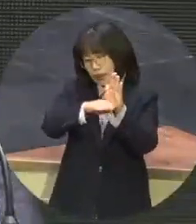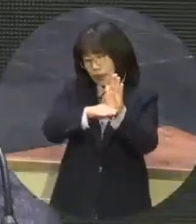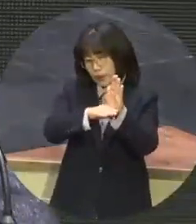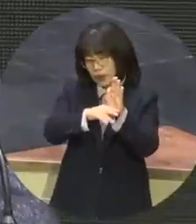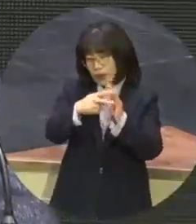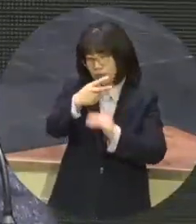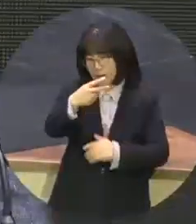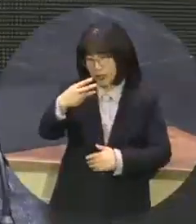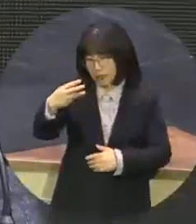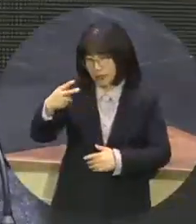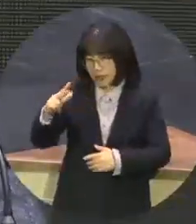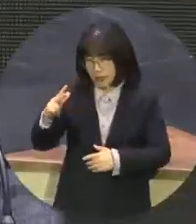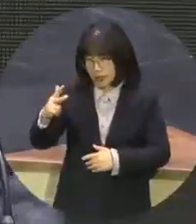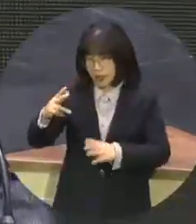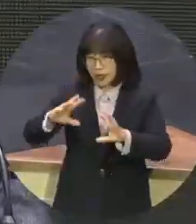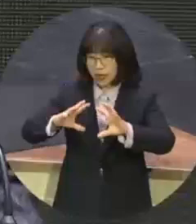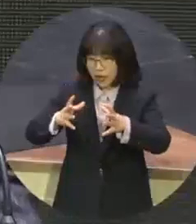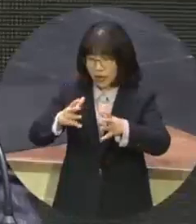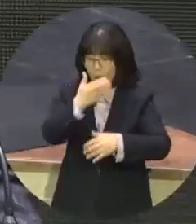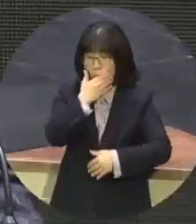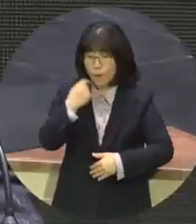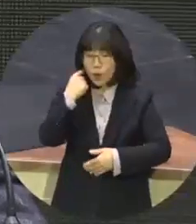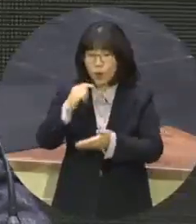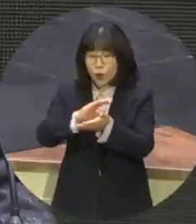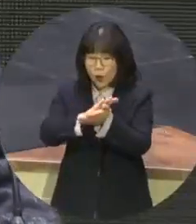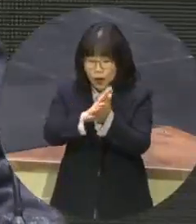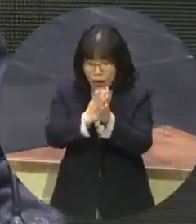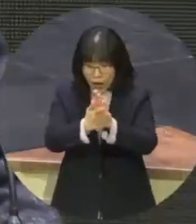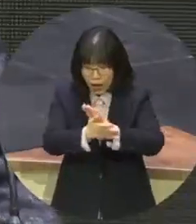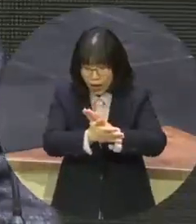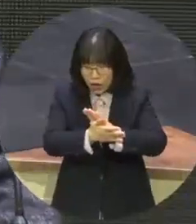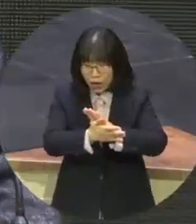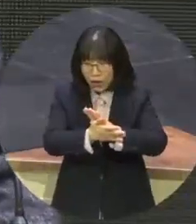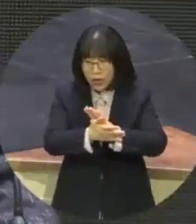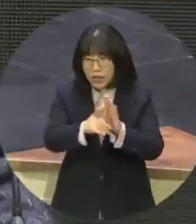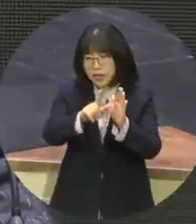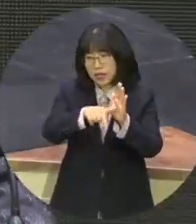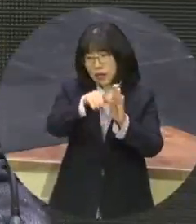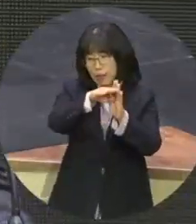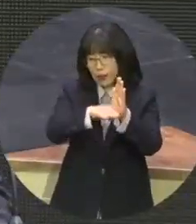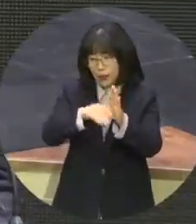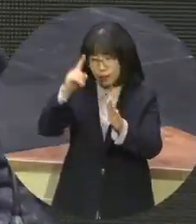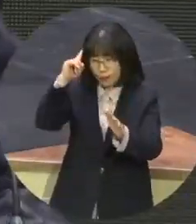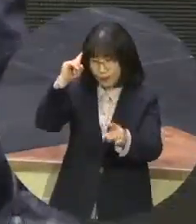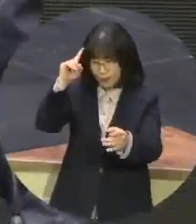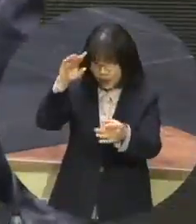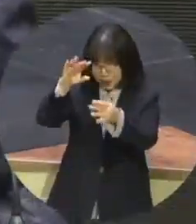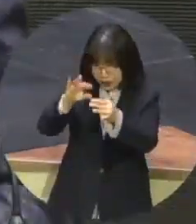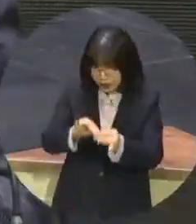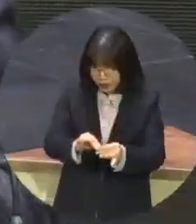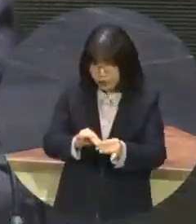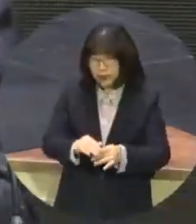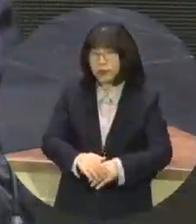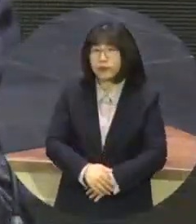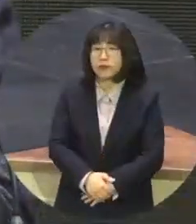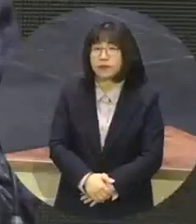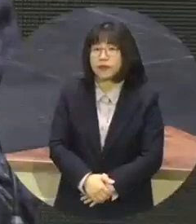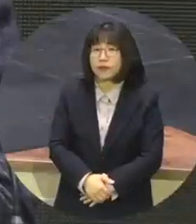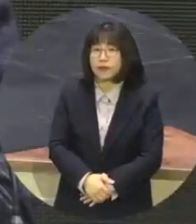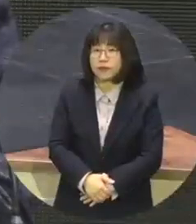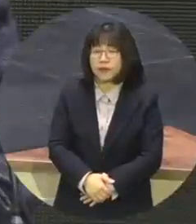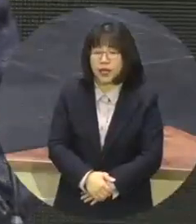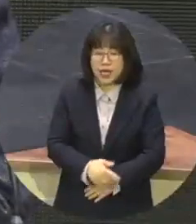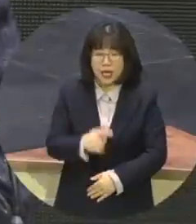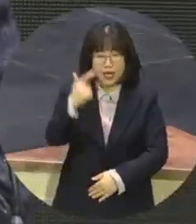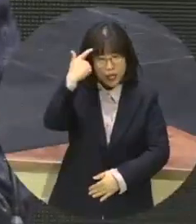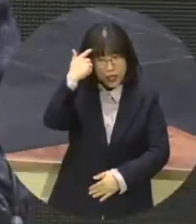나라 복음화를 향해 흘러가고 있습니다. 하나님의 시간표가. 우리가 이런 영적 한 흐름을 타고서